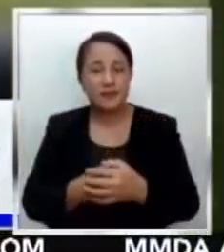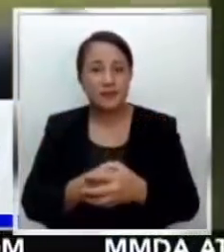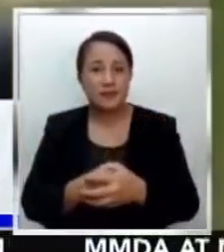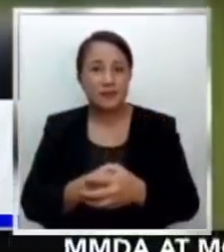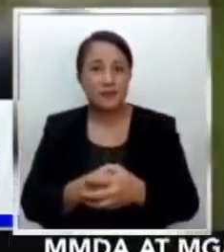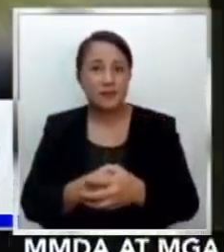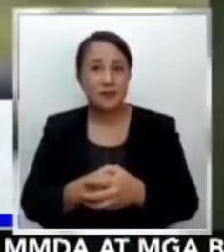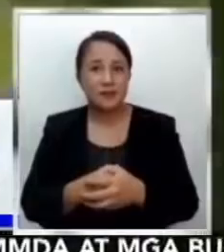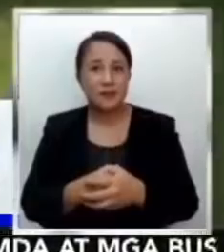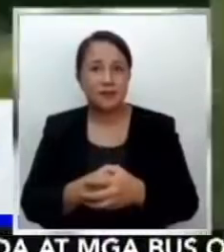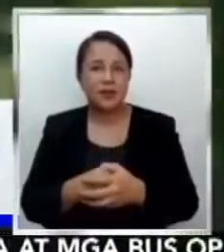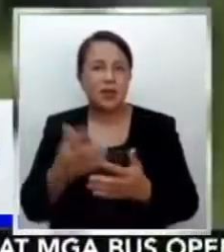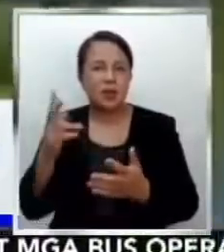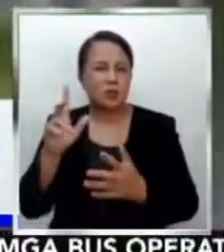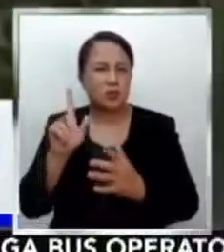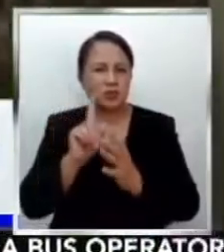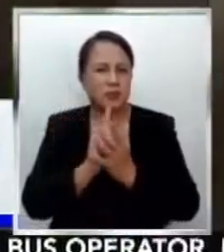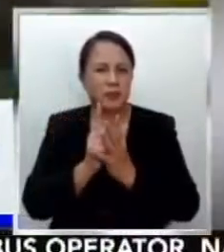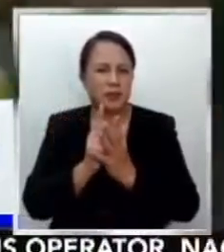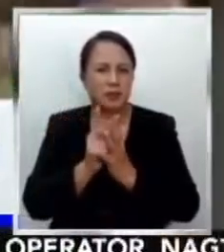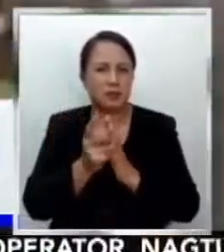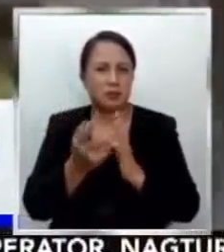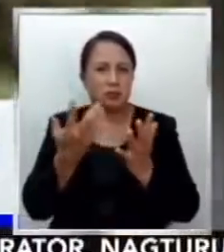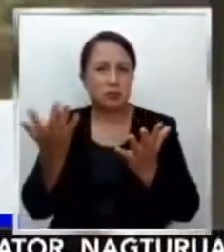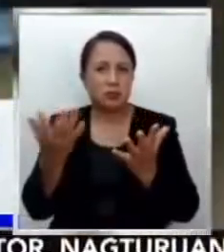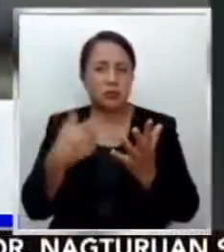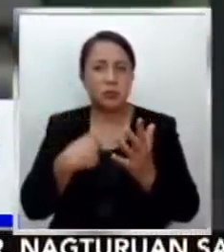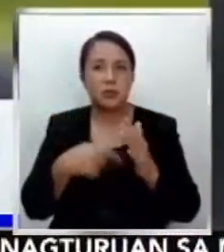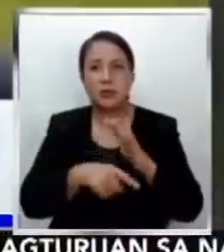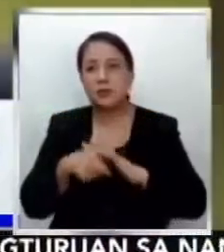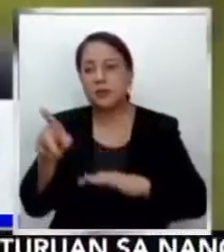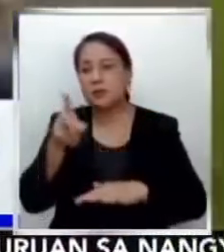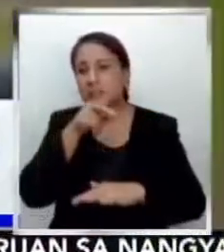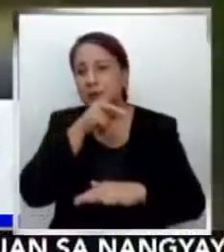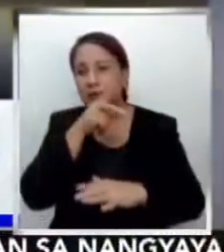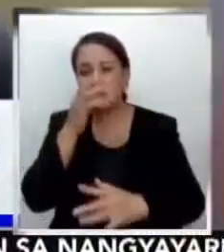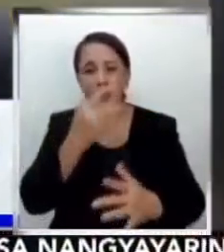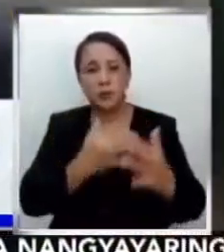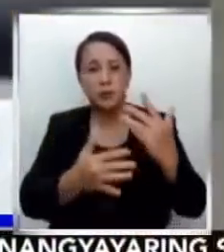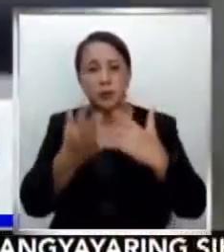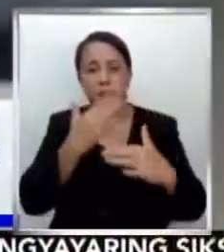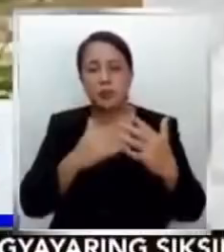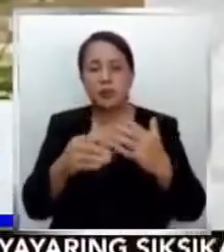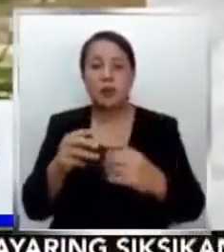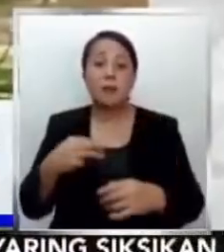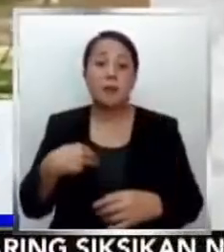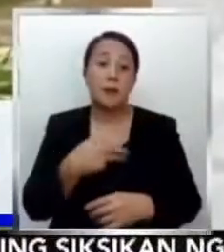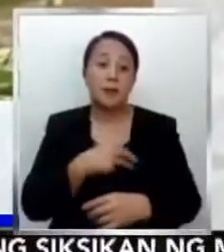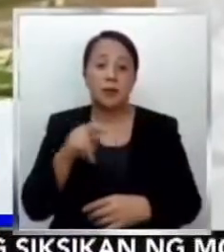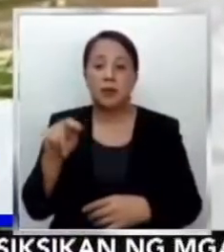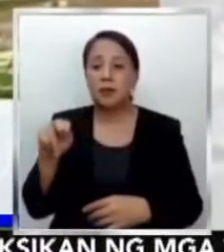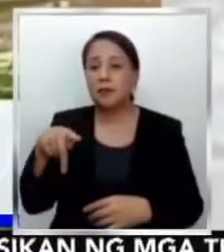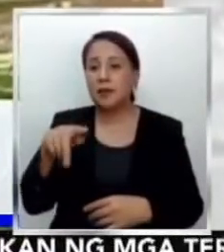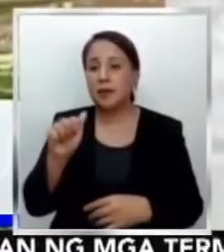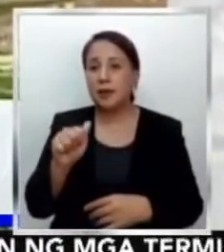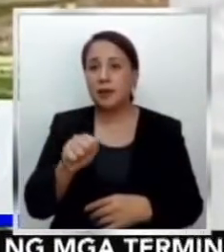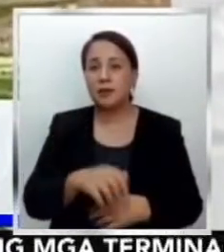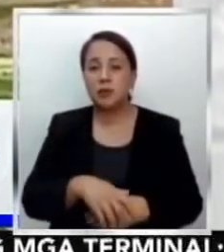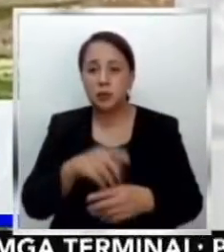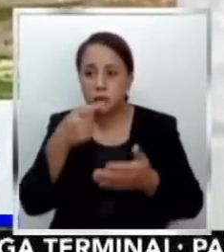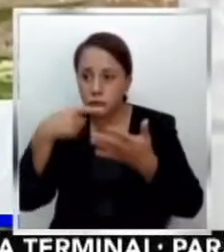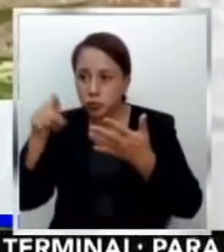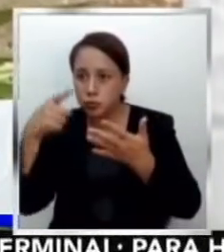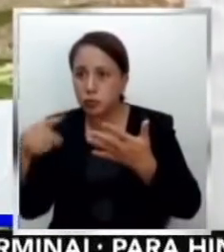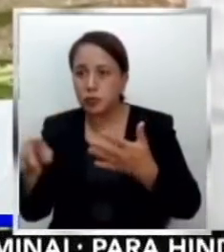Tumagal ng ilang minuto ang putukan hanggang sa tumakas sa mga suspect sa panununog na umano'y mga miyembro ng NPA. Sa clearing operation, natagpuan